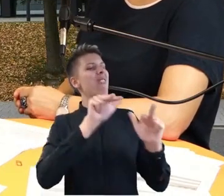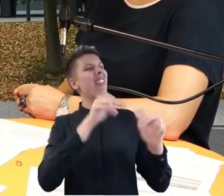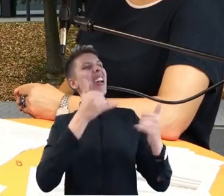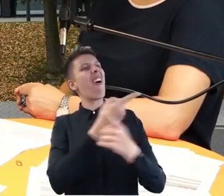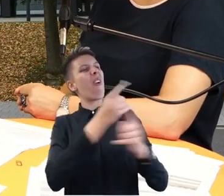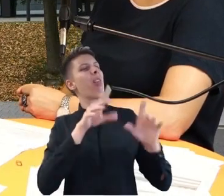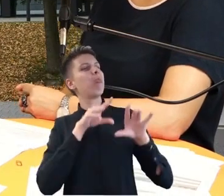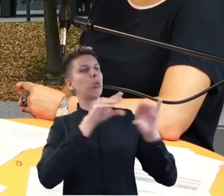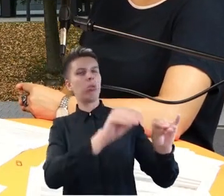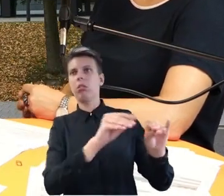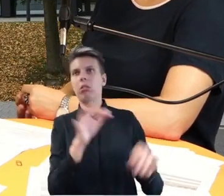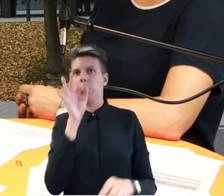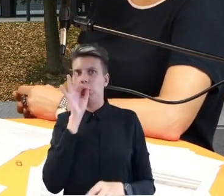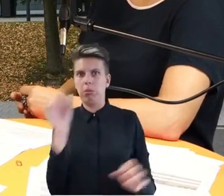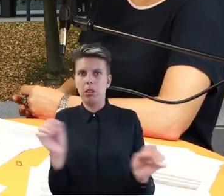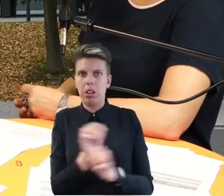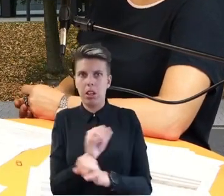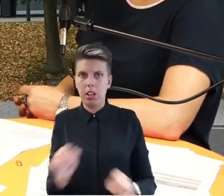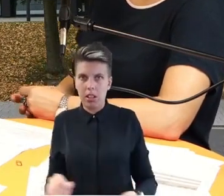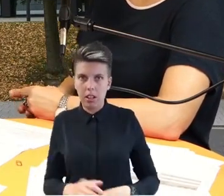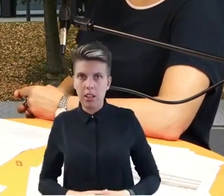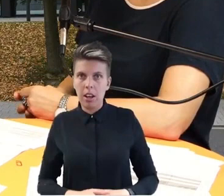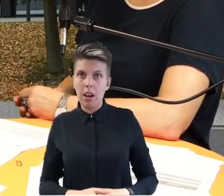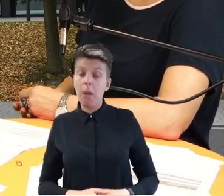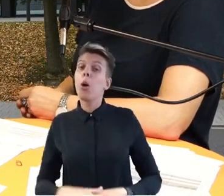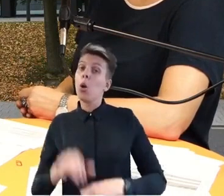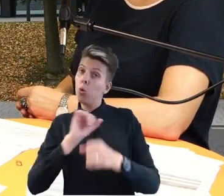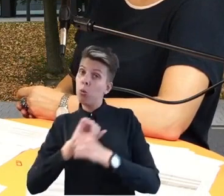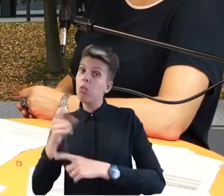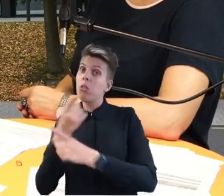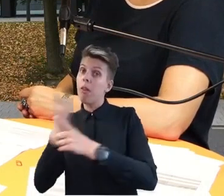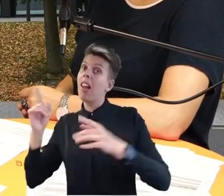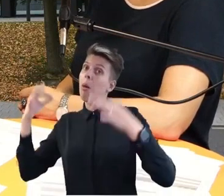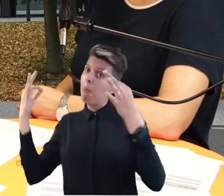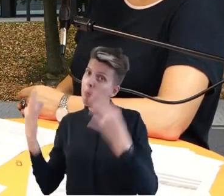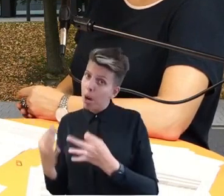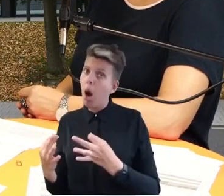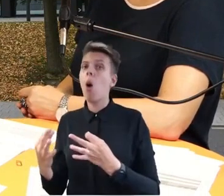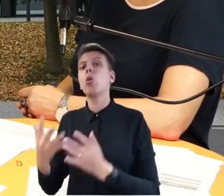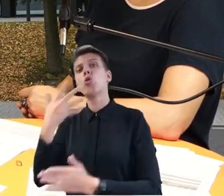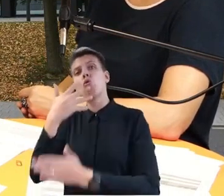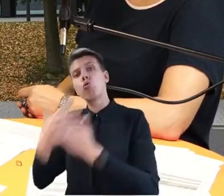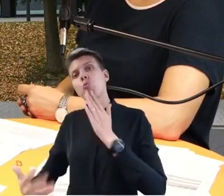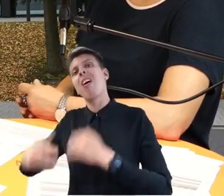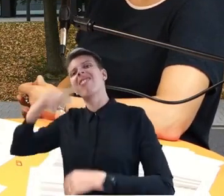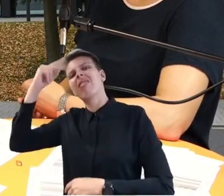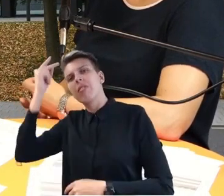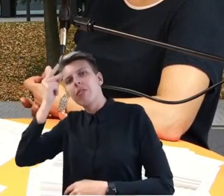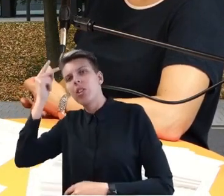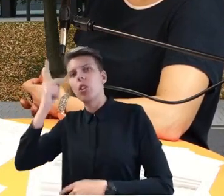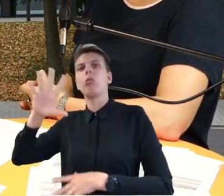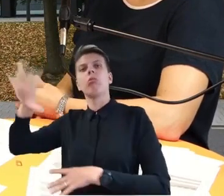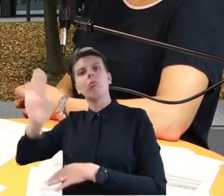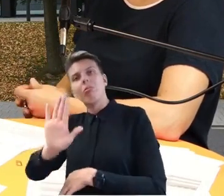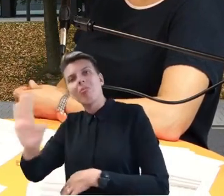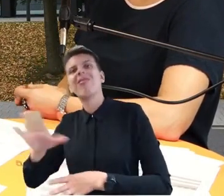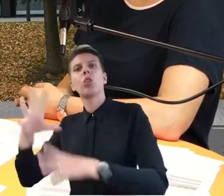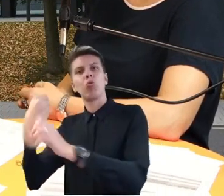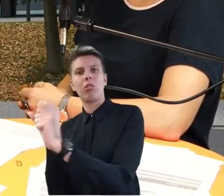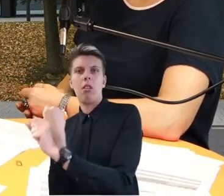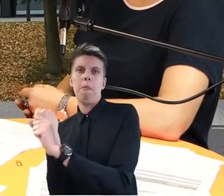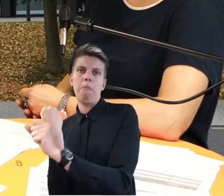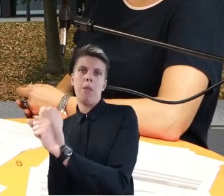für diese beiden sprachen generieren ich muss die zusammenarbeit eben optimieren über